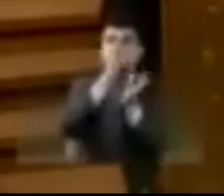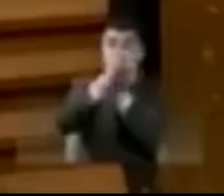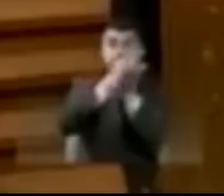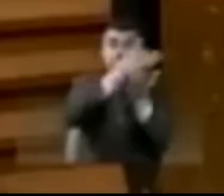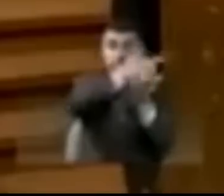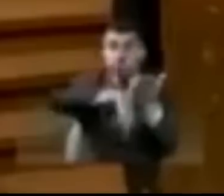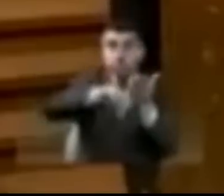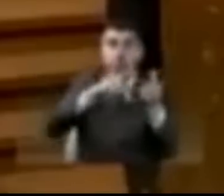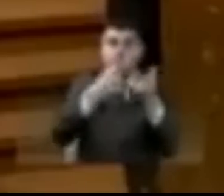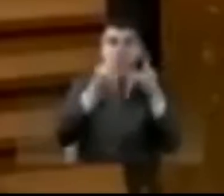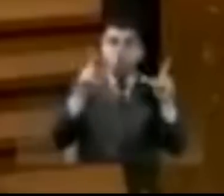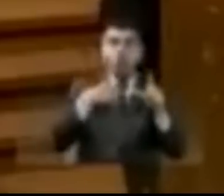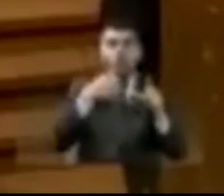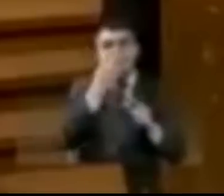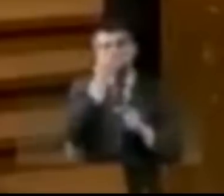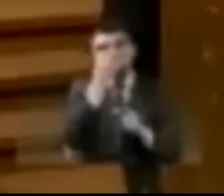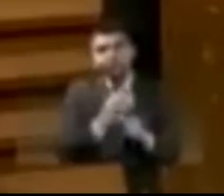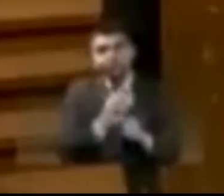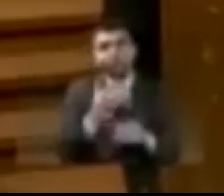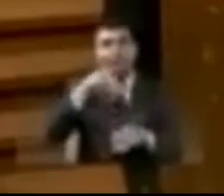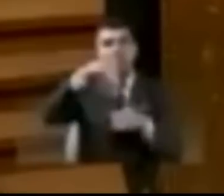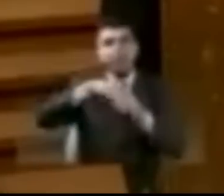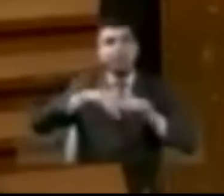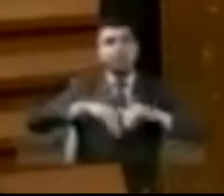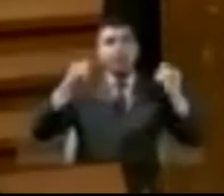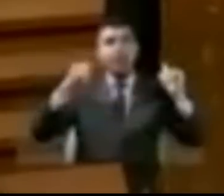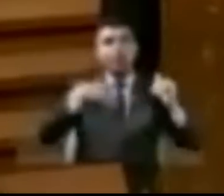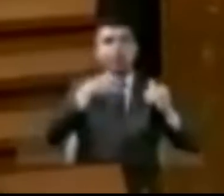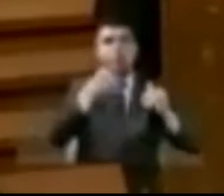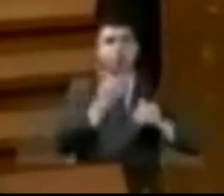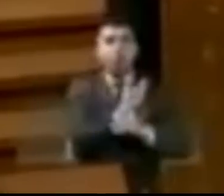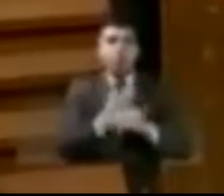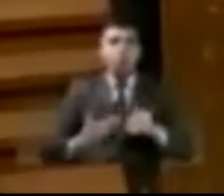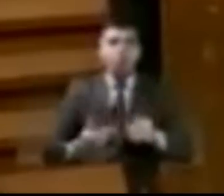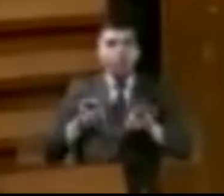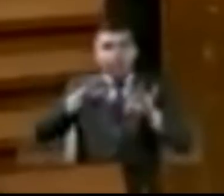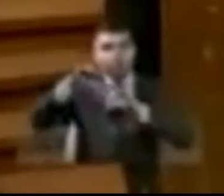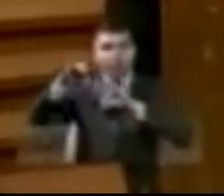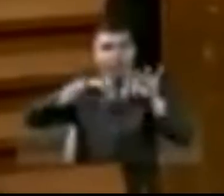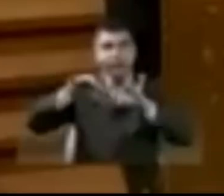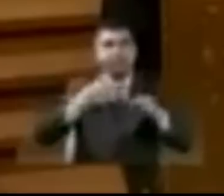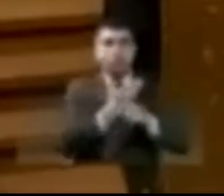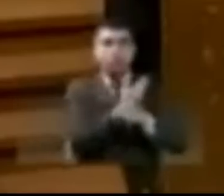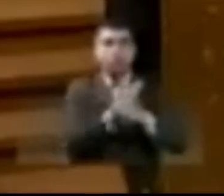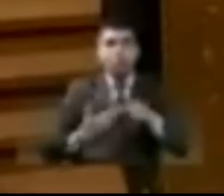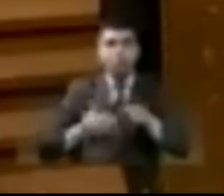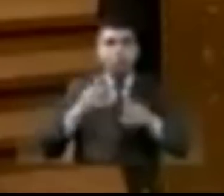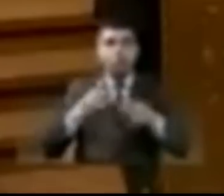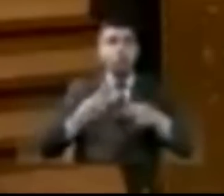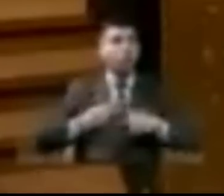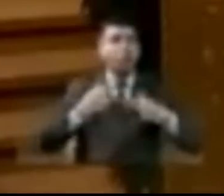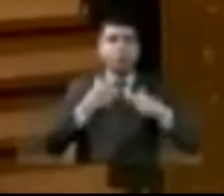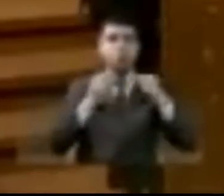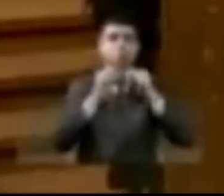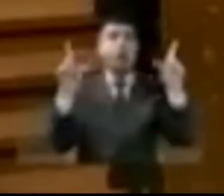كنتأسف أن برلماني يجي ويطلب من الحكومة تخبي الإجراءات اللي كدير على المغاربة، في حين أن